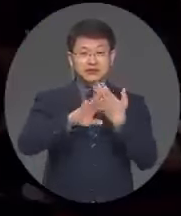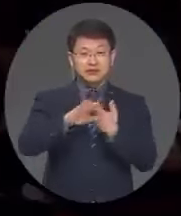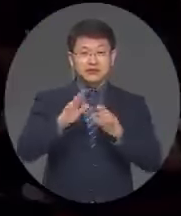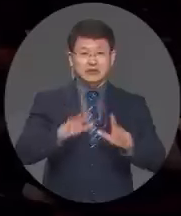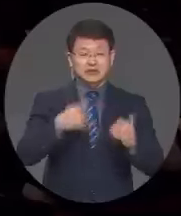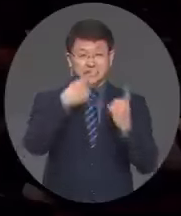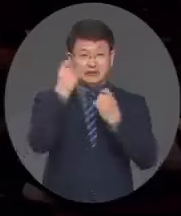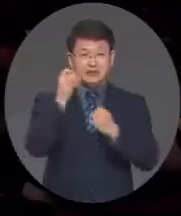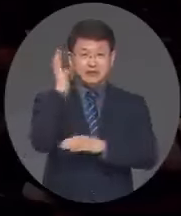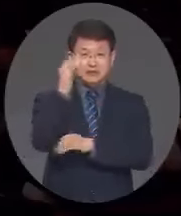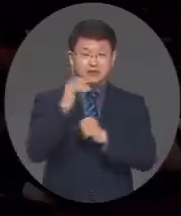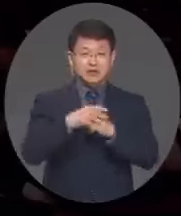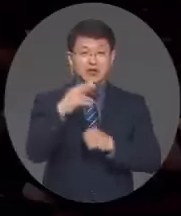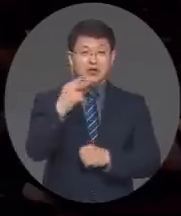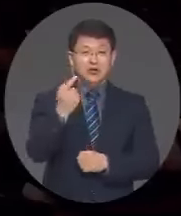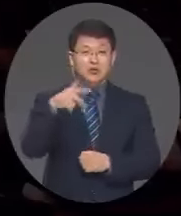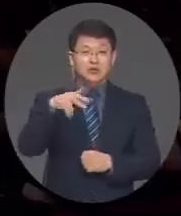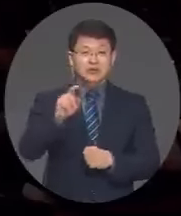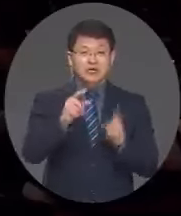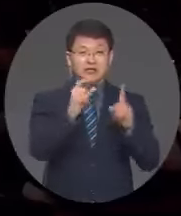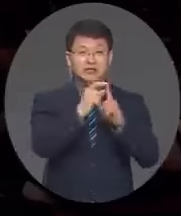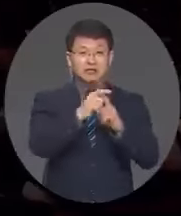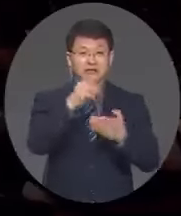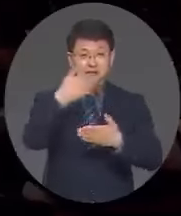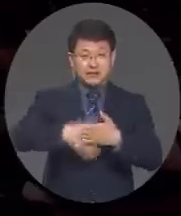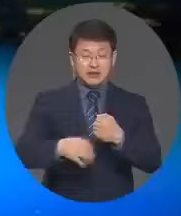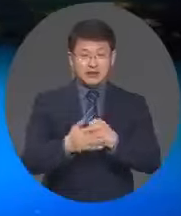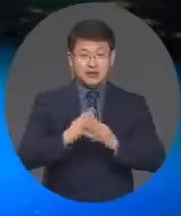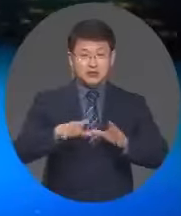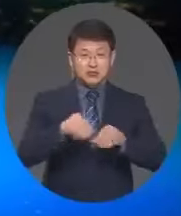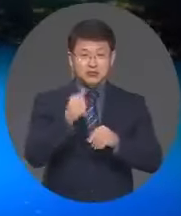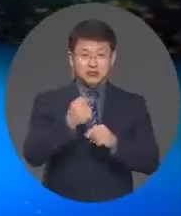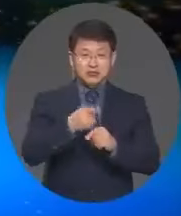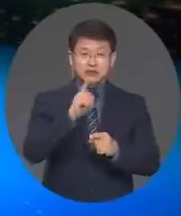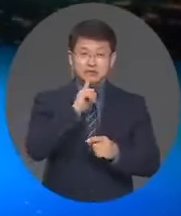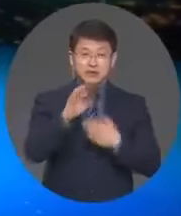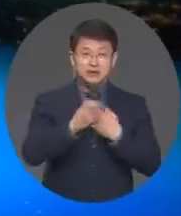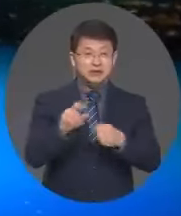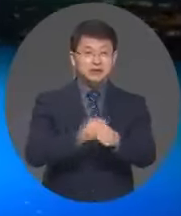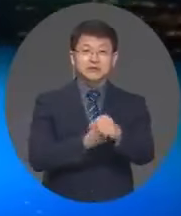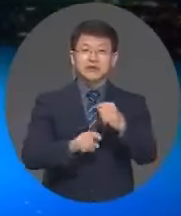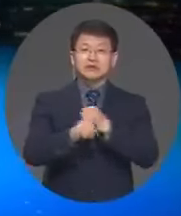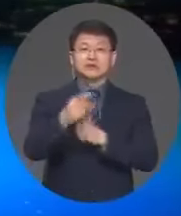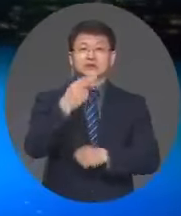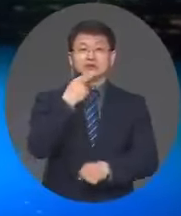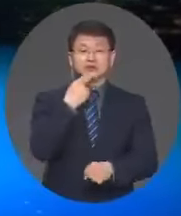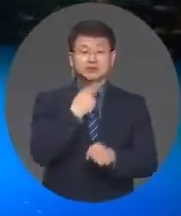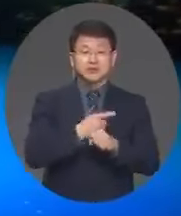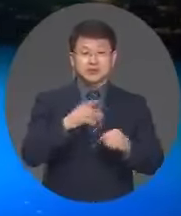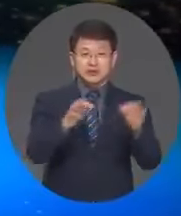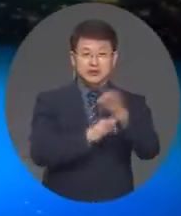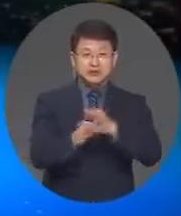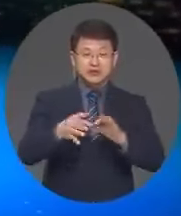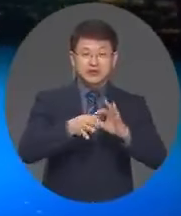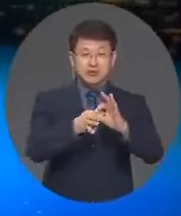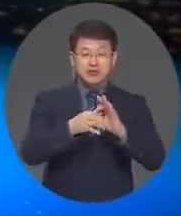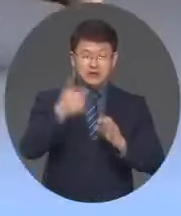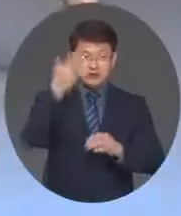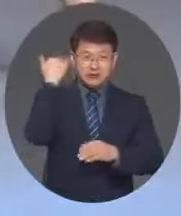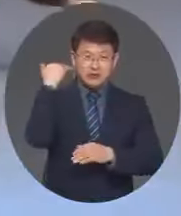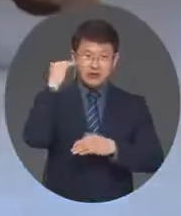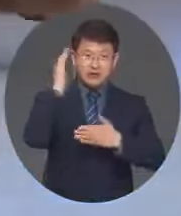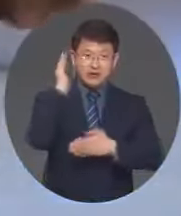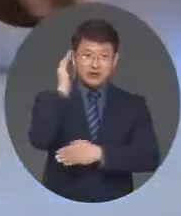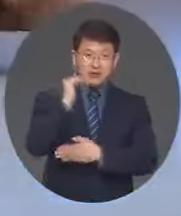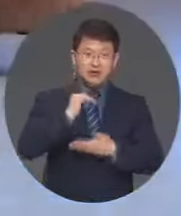이번 기념사에선 독재라는 단어가 빠졌는데 국무총리실은 이에 대해 특별한 의미는 없고 경제 관련 내용은 이전에도